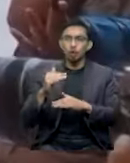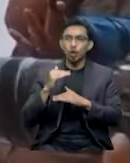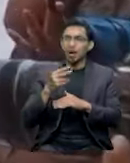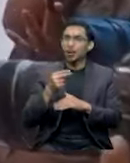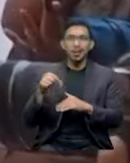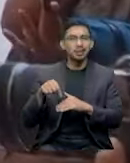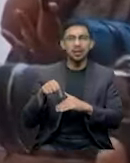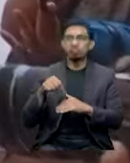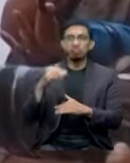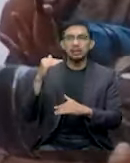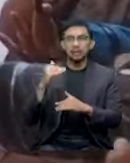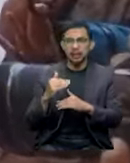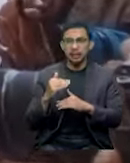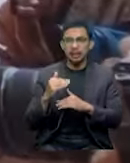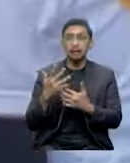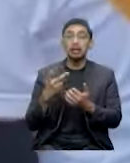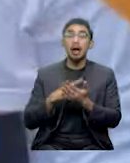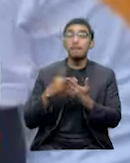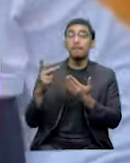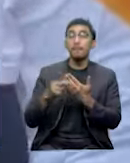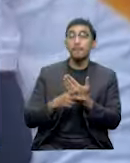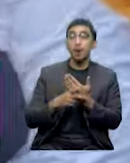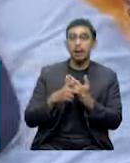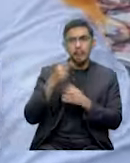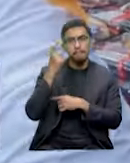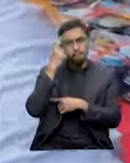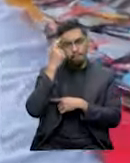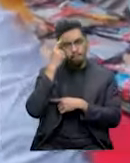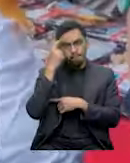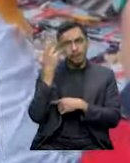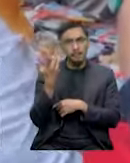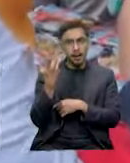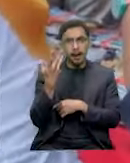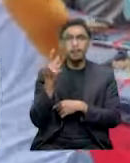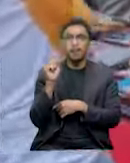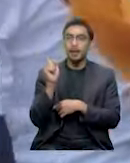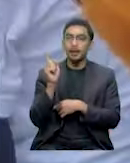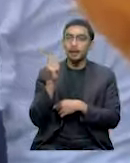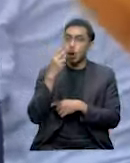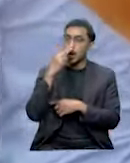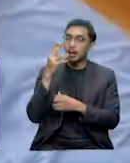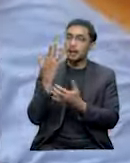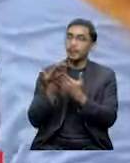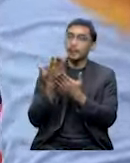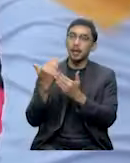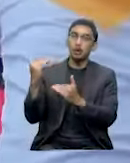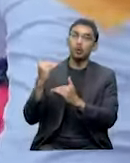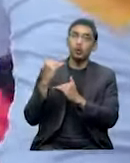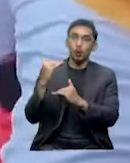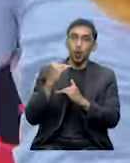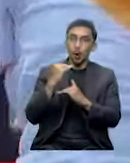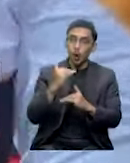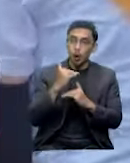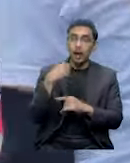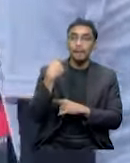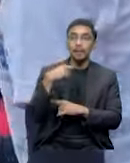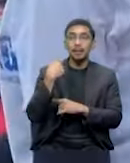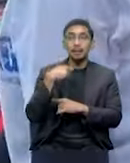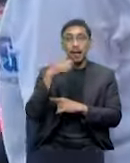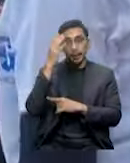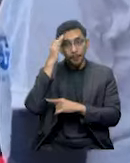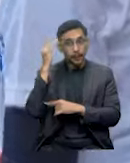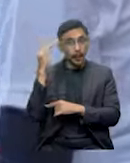untuk program makan bergizi ini, pemerintah harus impor susu besar-besaran. Menteri Pertanian Amran Sulaiman mengakui akan